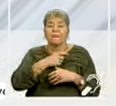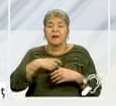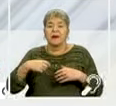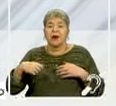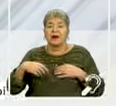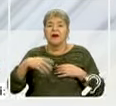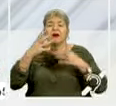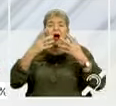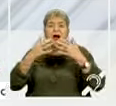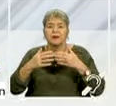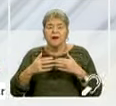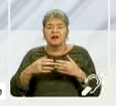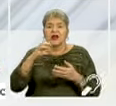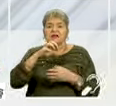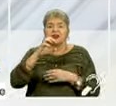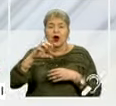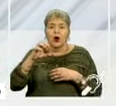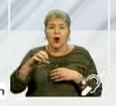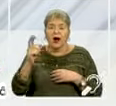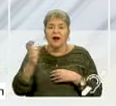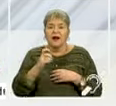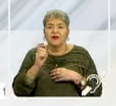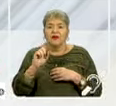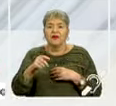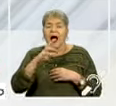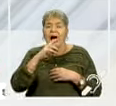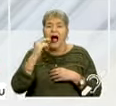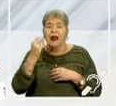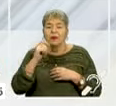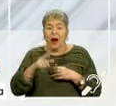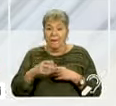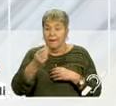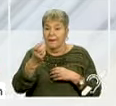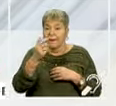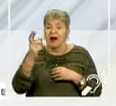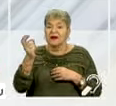administrațiile locale din județul Alba. Sunt banii din fondul de rezervă.